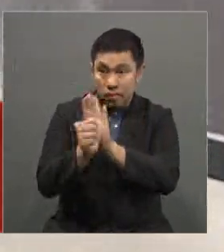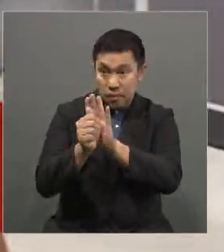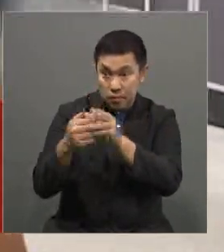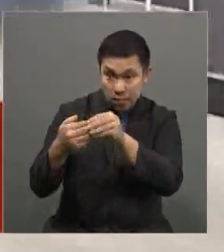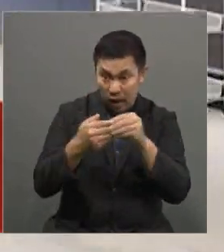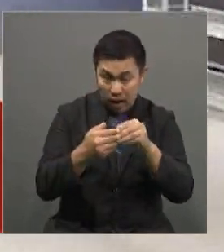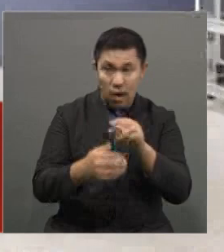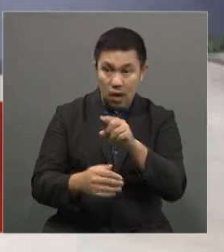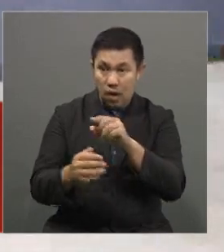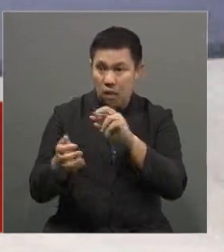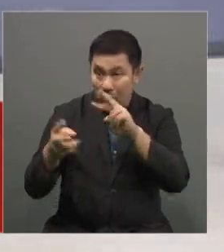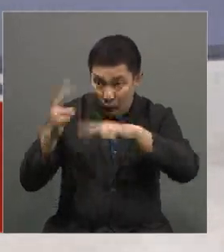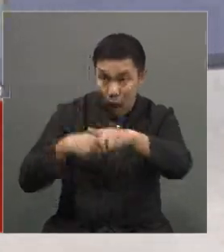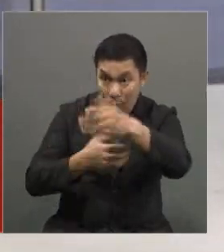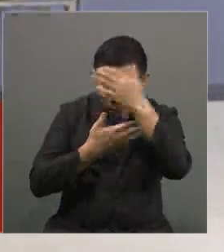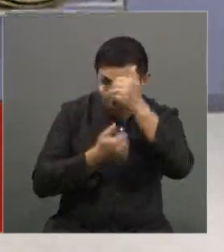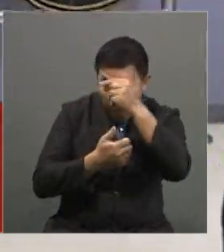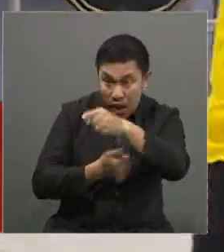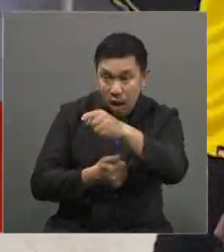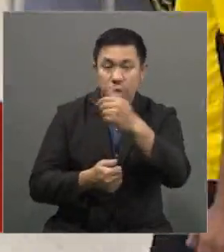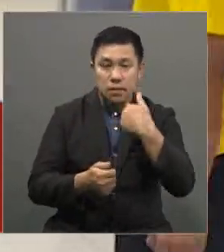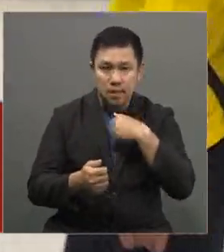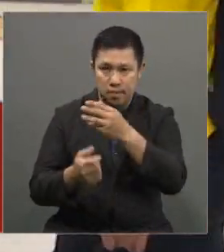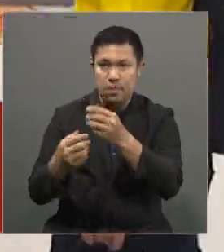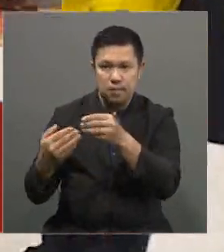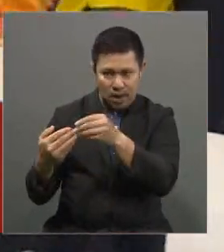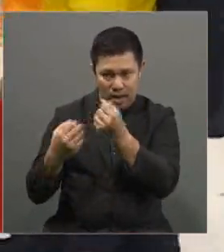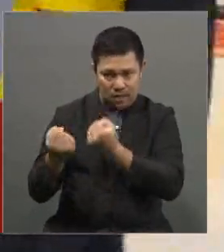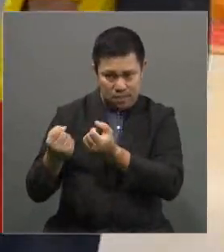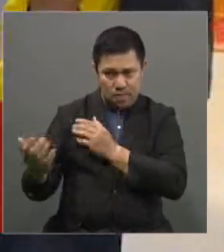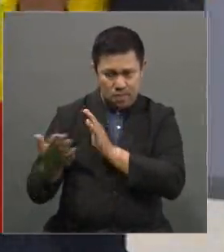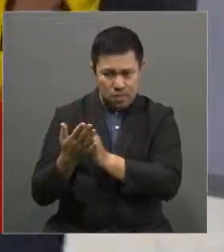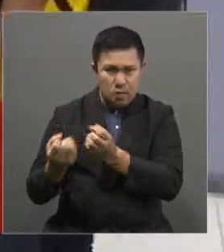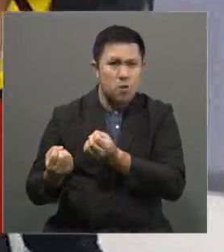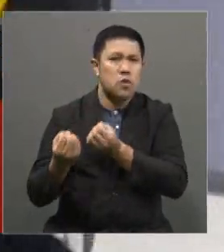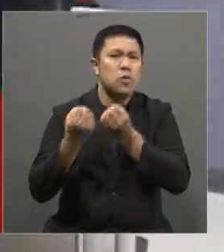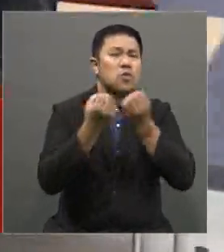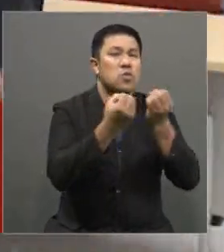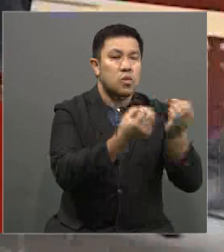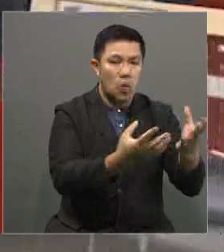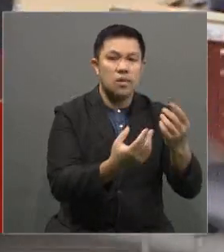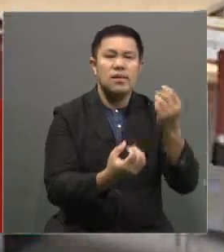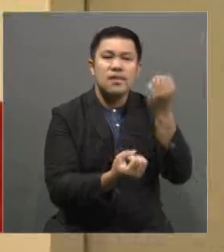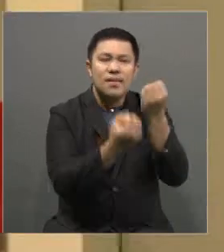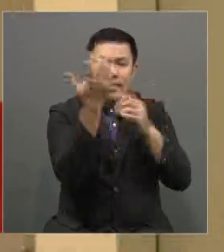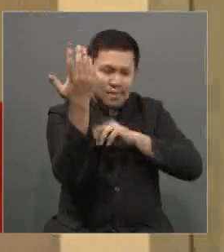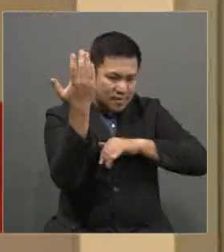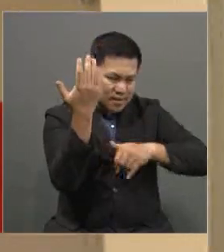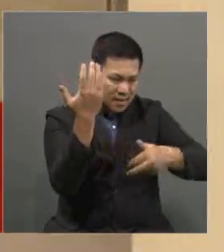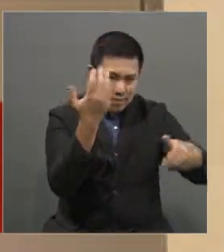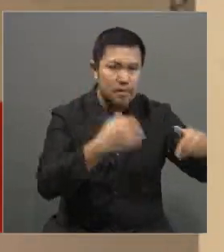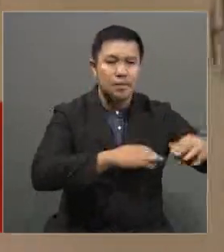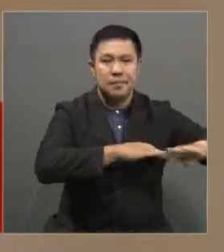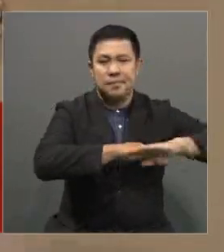คือไม่ใช่แค่หาอย่างเดียวฮะพอหาเสร็จเนี่ยพาไปส่งด้วยพาม้าเหล่าเนี้ยผ่านช่องทางธรรมชาติข้ามไปยังประเทศเพื่อน